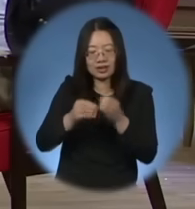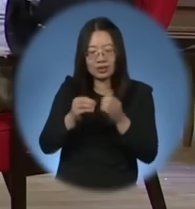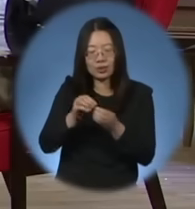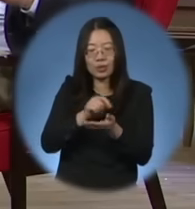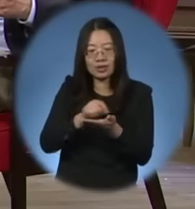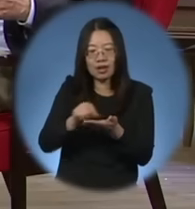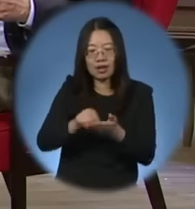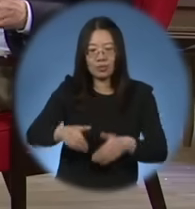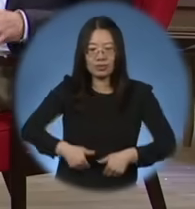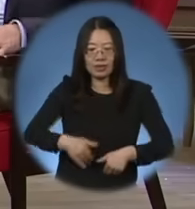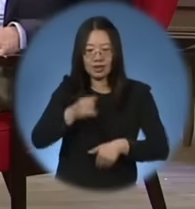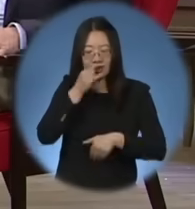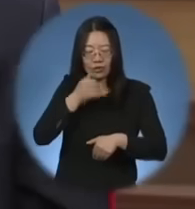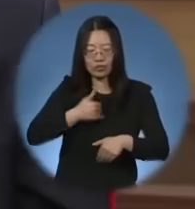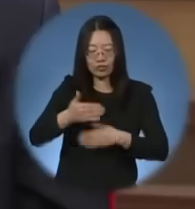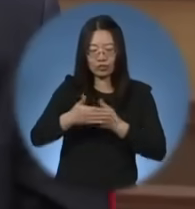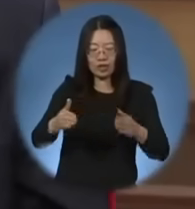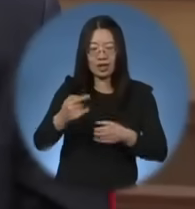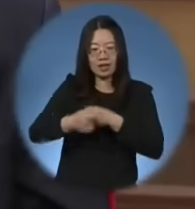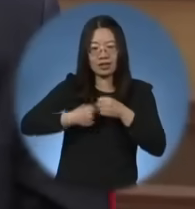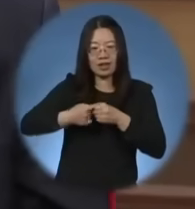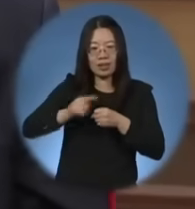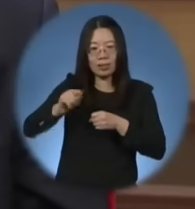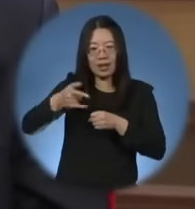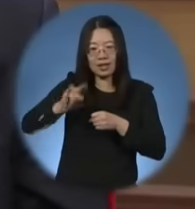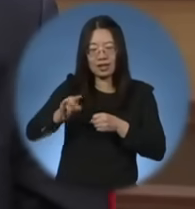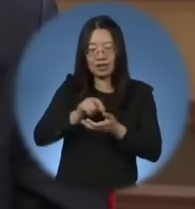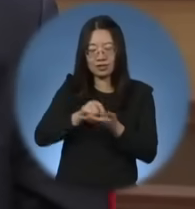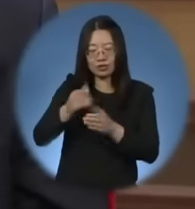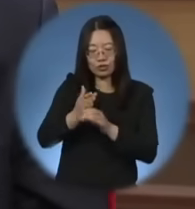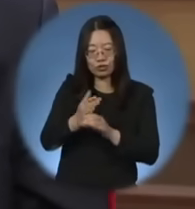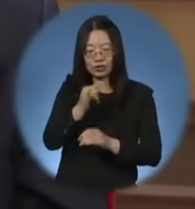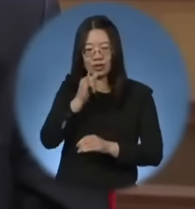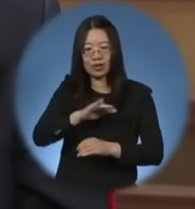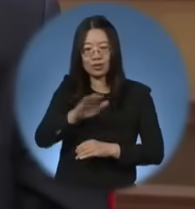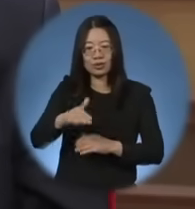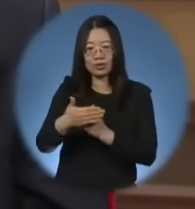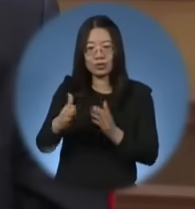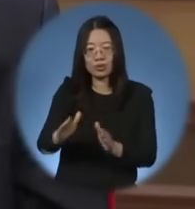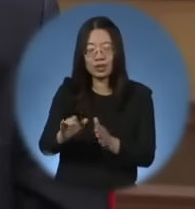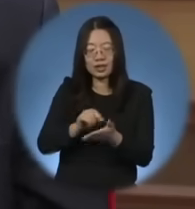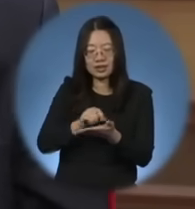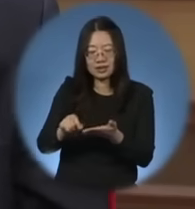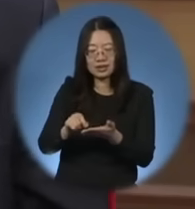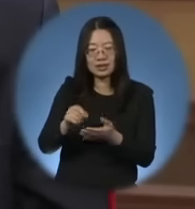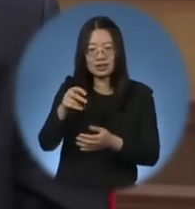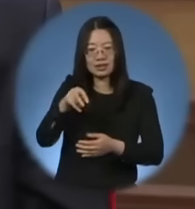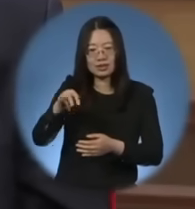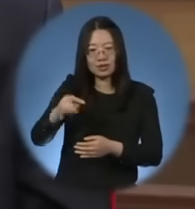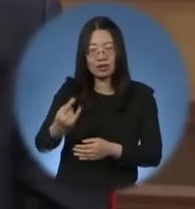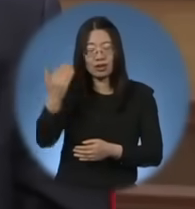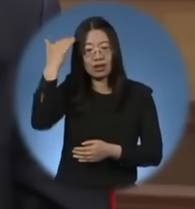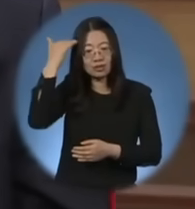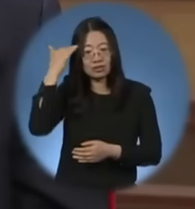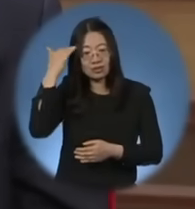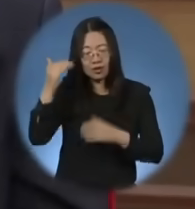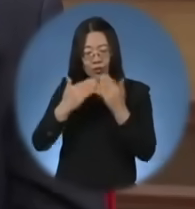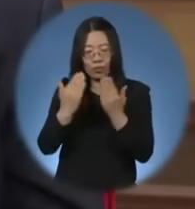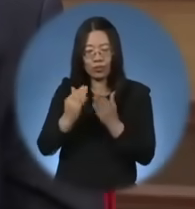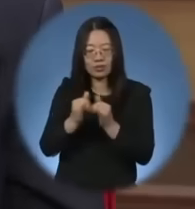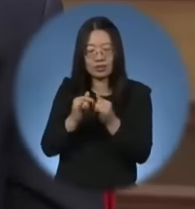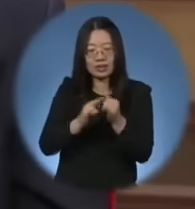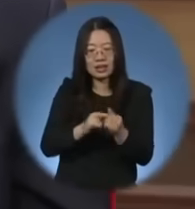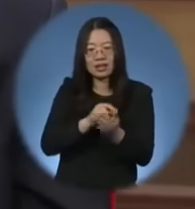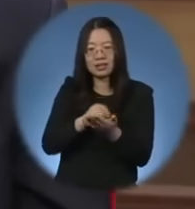시조를 써야 되는데 우리 교실에 1년에 한 100개 씁니다 예 우리 교실에 쓰는 시조가 한국의